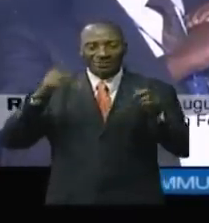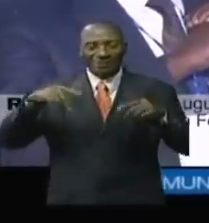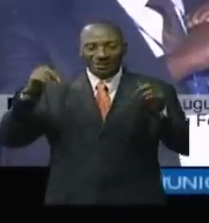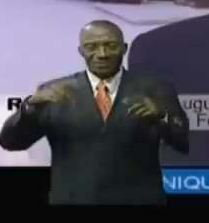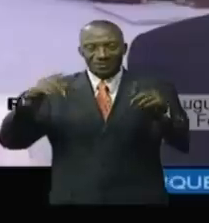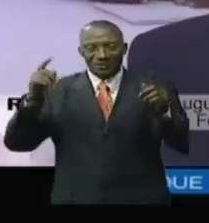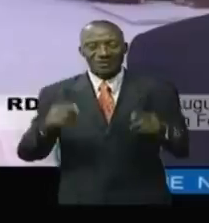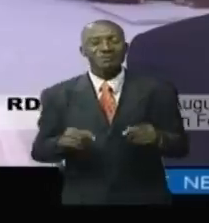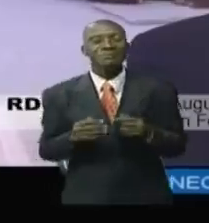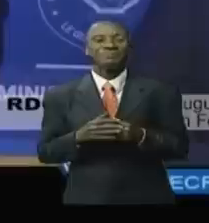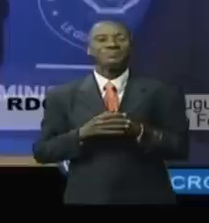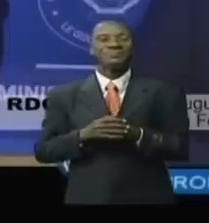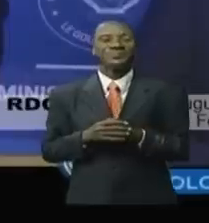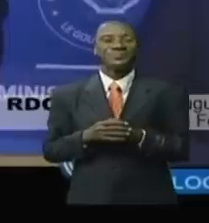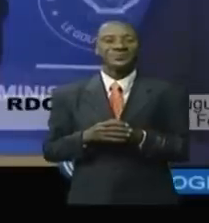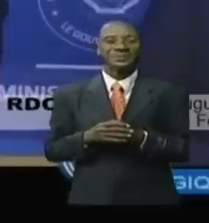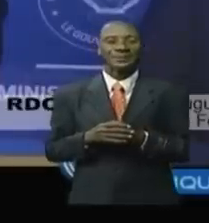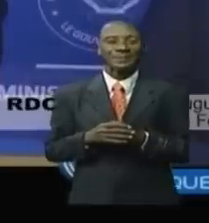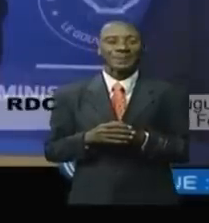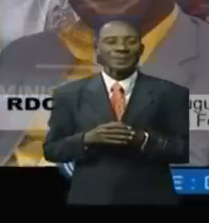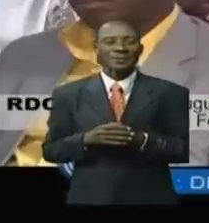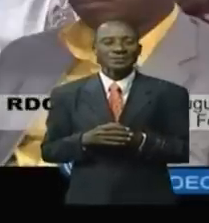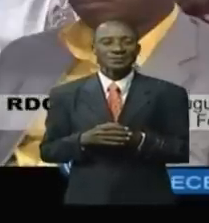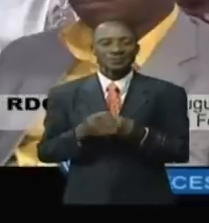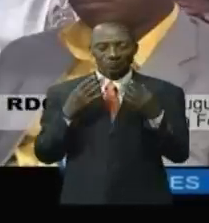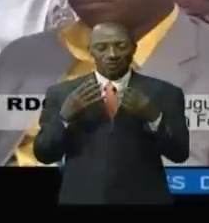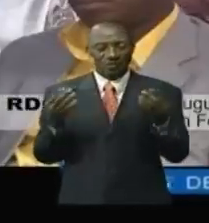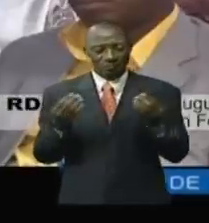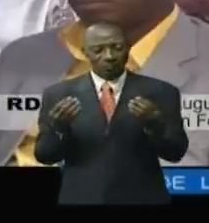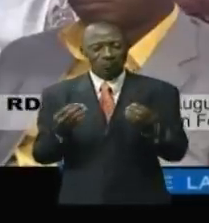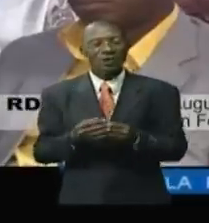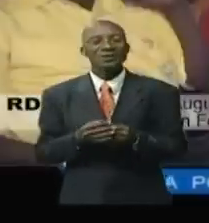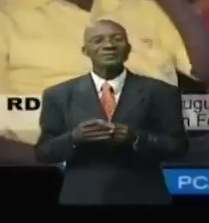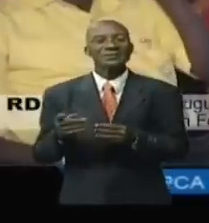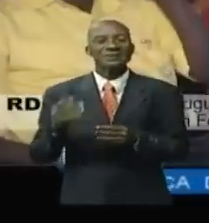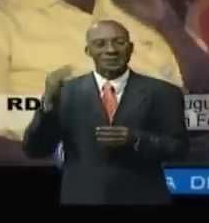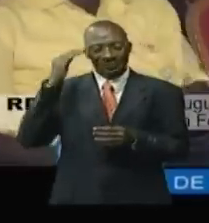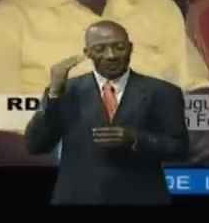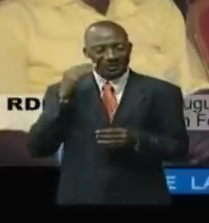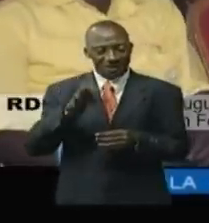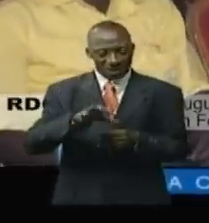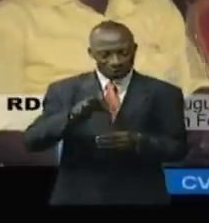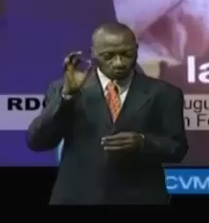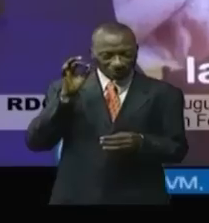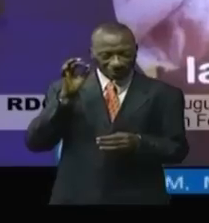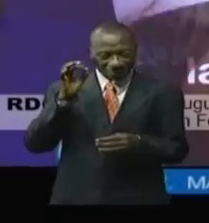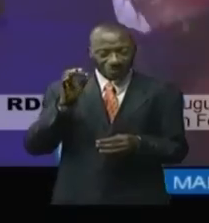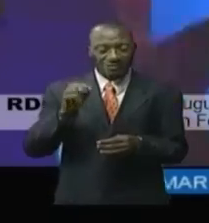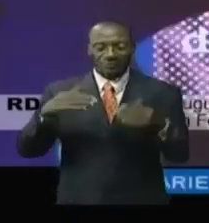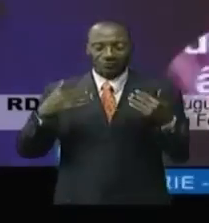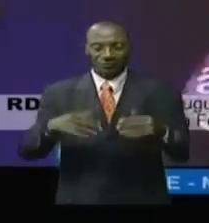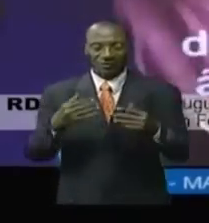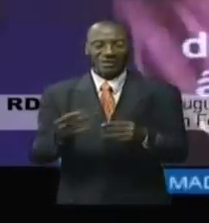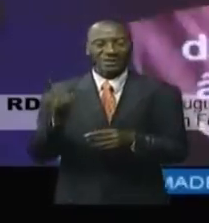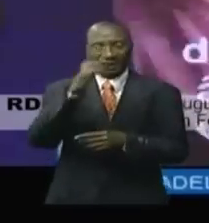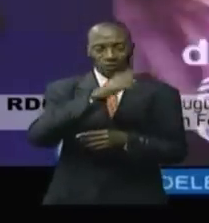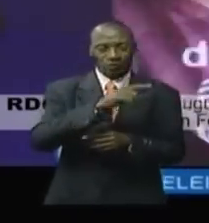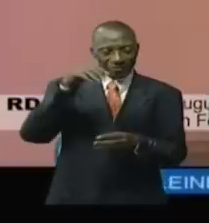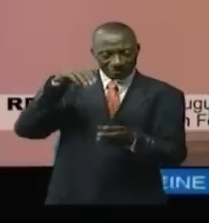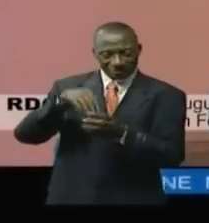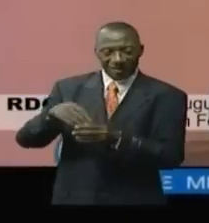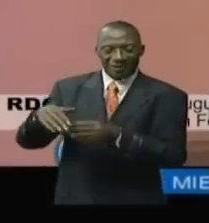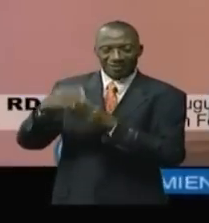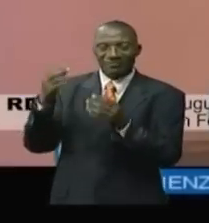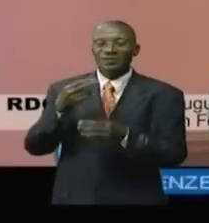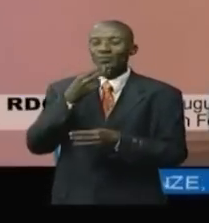et du vieillissement en bonne santé, c'est le thème retenu pour 2022, avec plusieurs sous-thèmes, notamment la réorganisation et